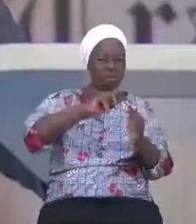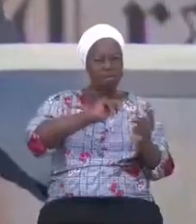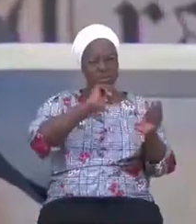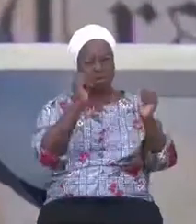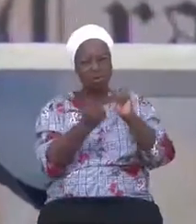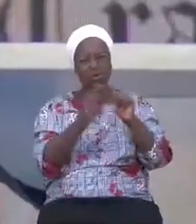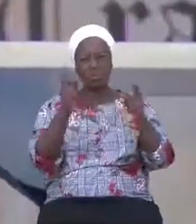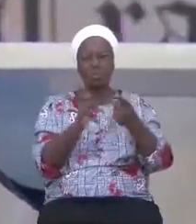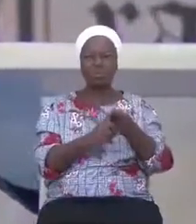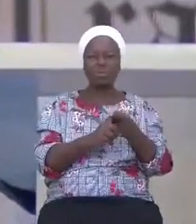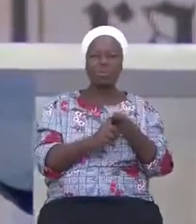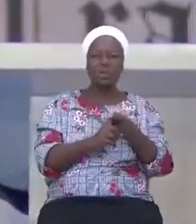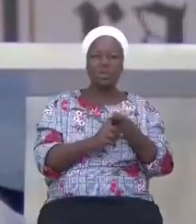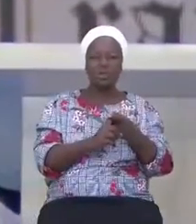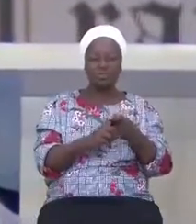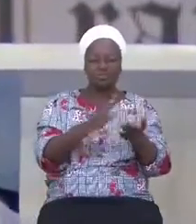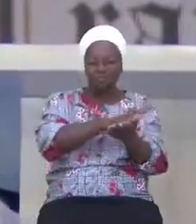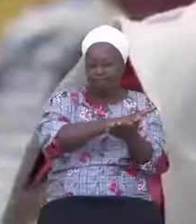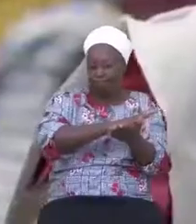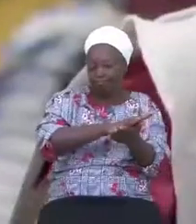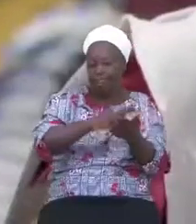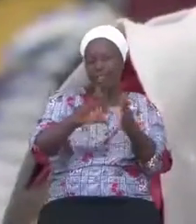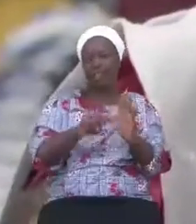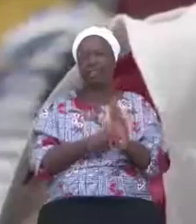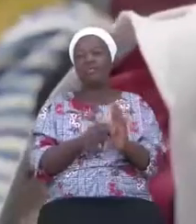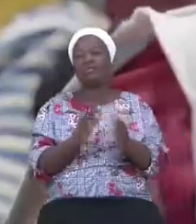transformée en bonne santé. Je ne t'en prie pas ton amen.